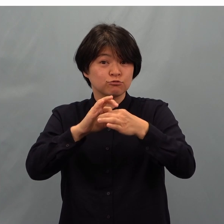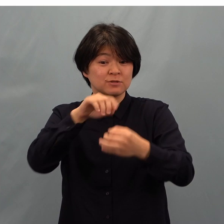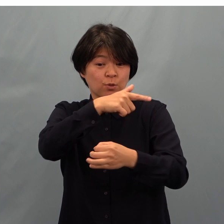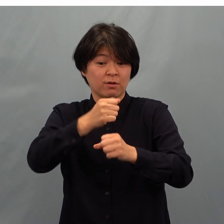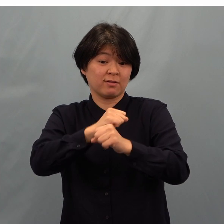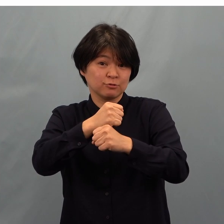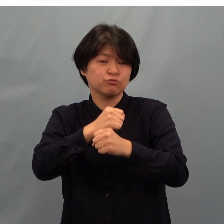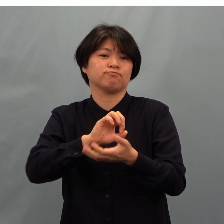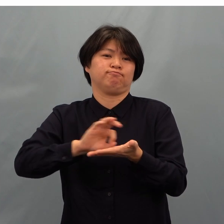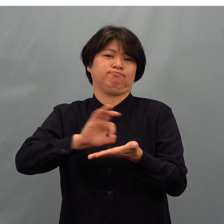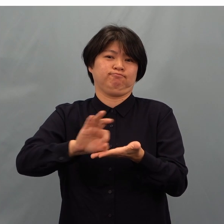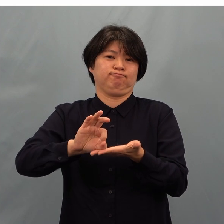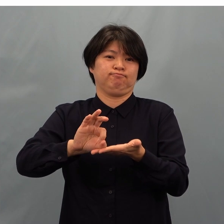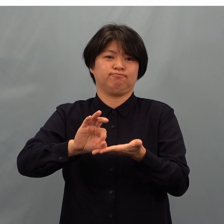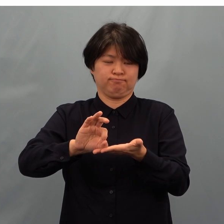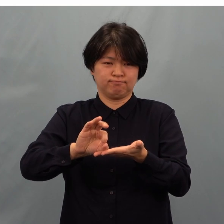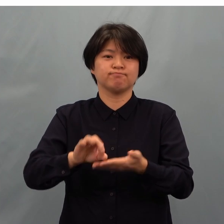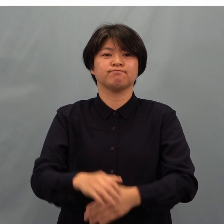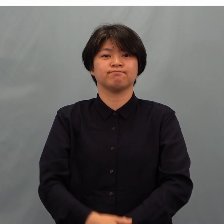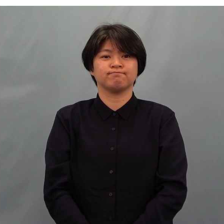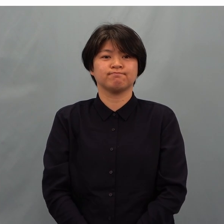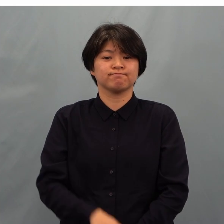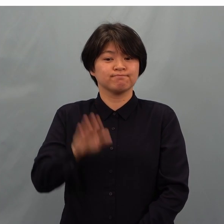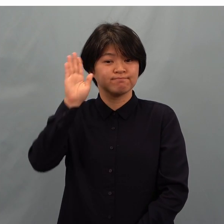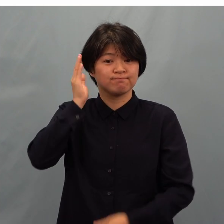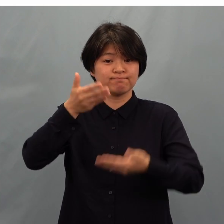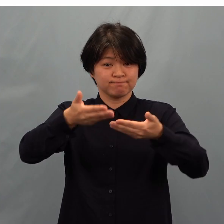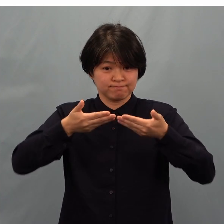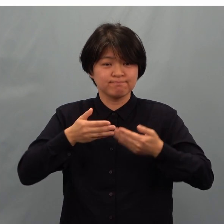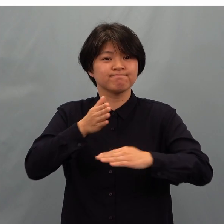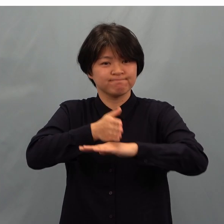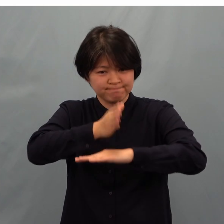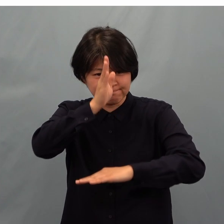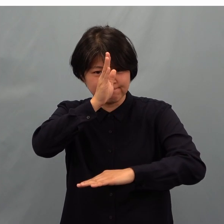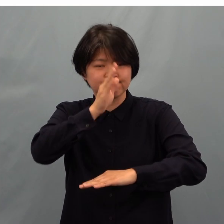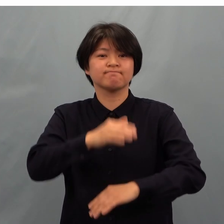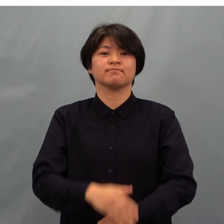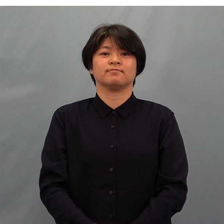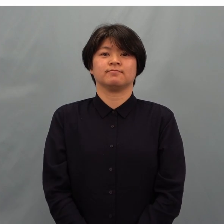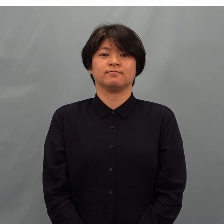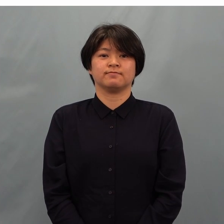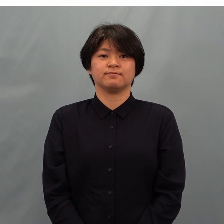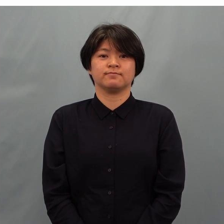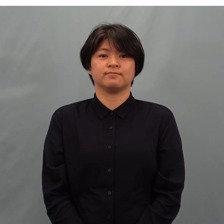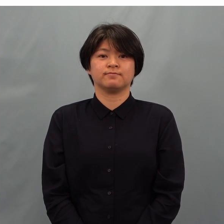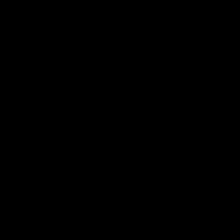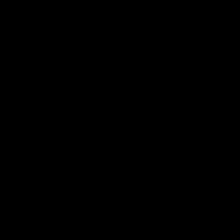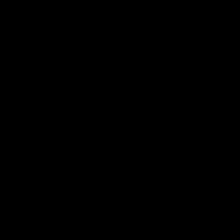研究に応用されていますご清長ありがとうございました